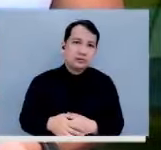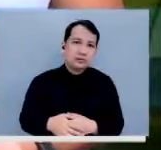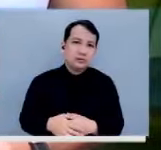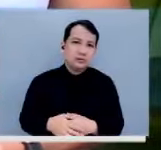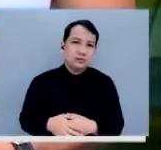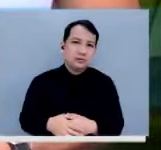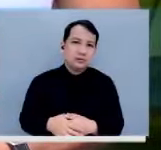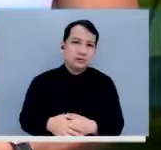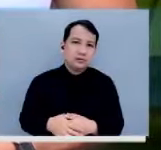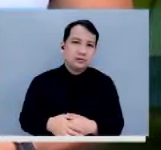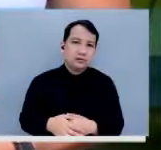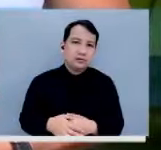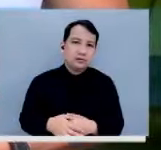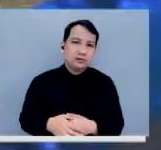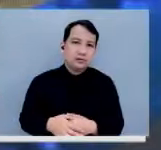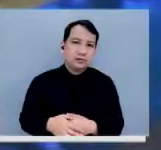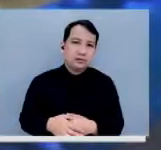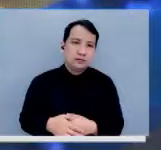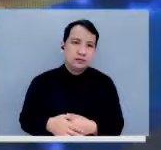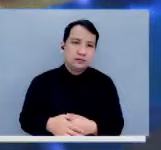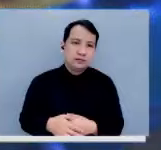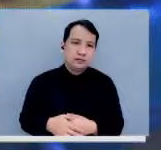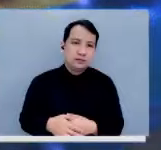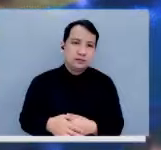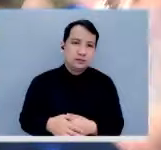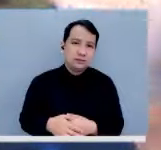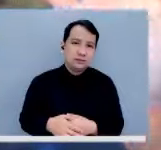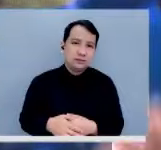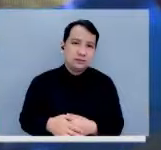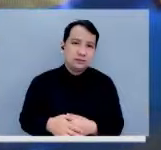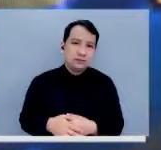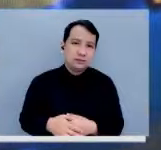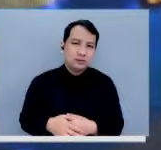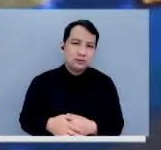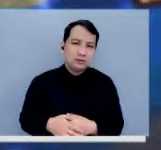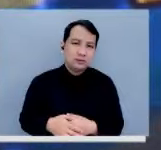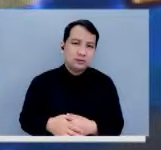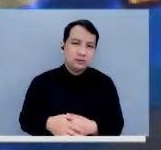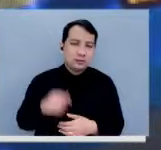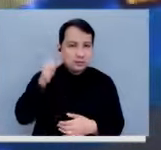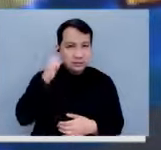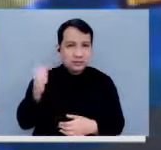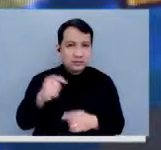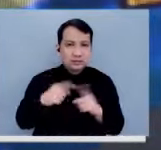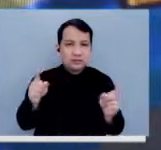In terms of sa music ba? Sound, yes. Whatever.